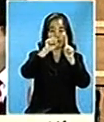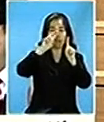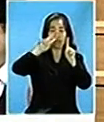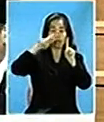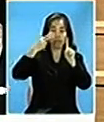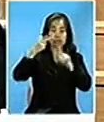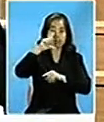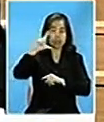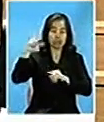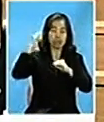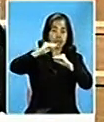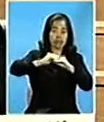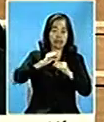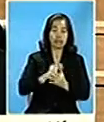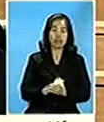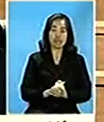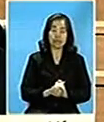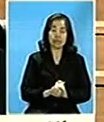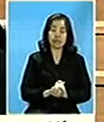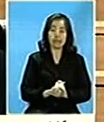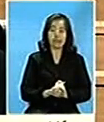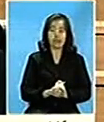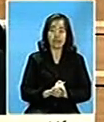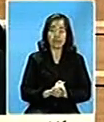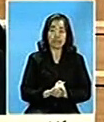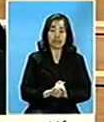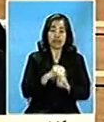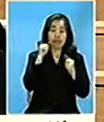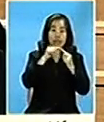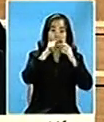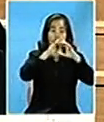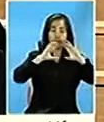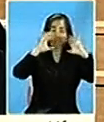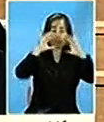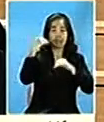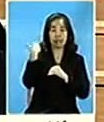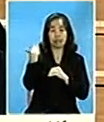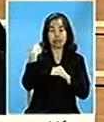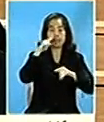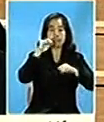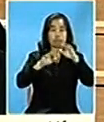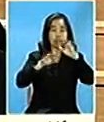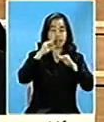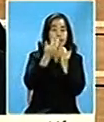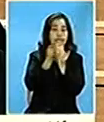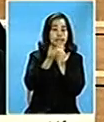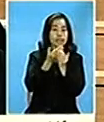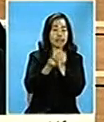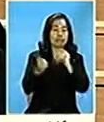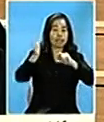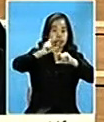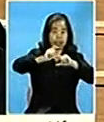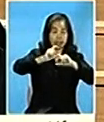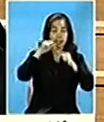120,000 ล้านบาทนะครับซึ่งการที่รัฐบาลได้ประมาณรายได้เพิ่มขึ้นน